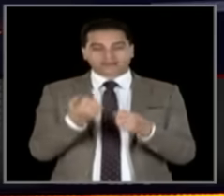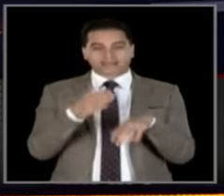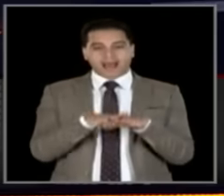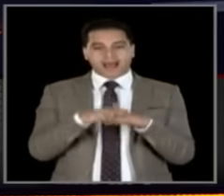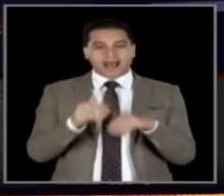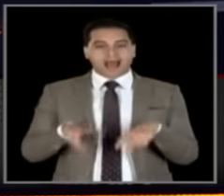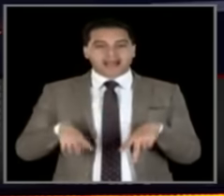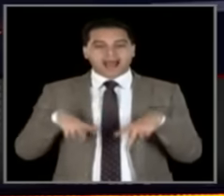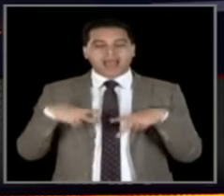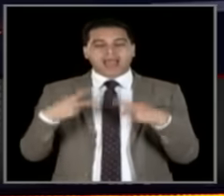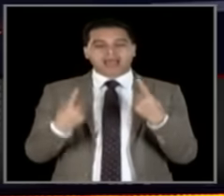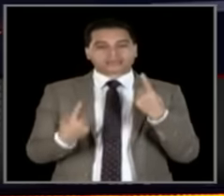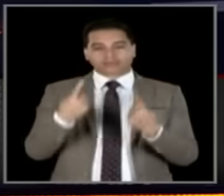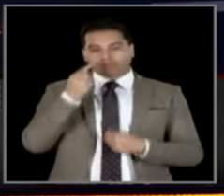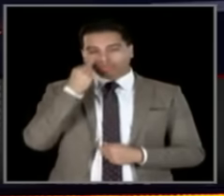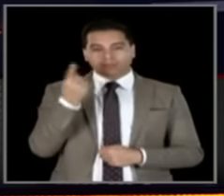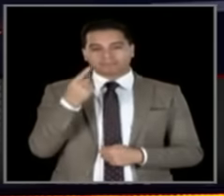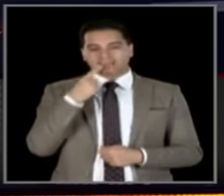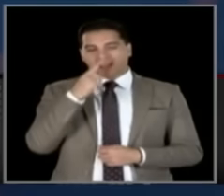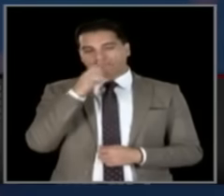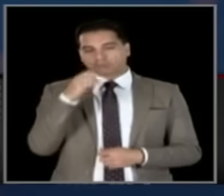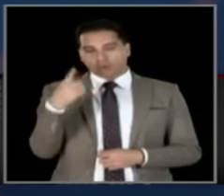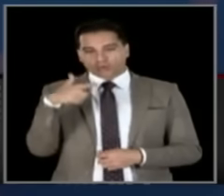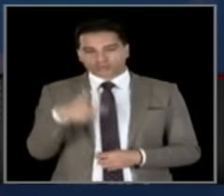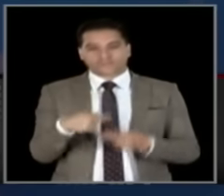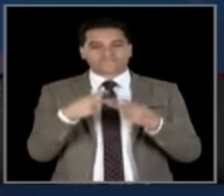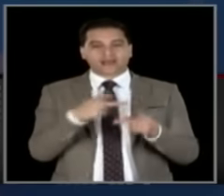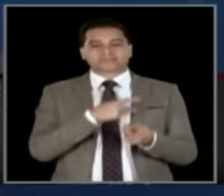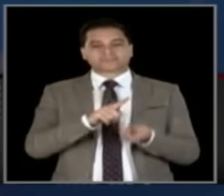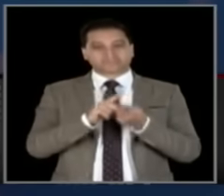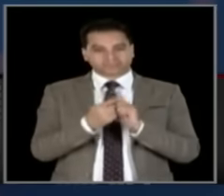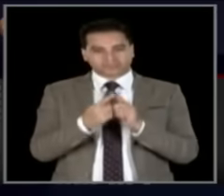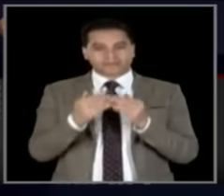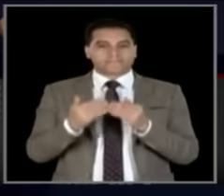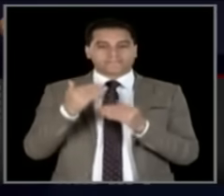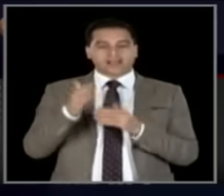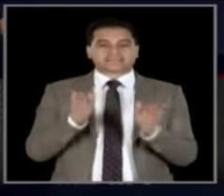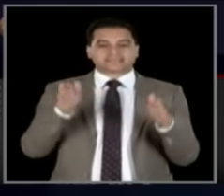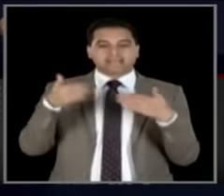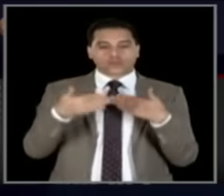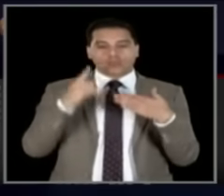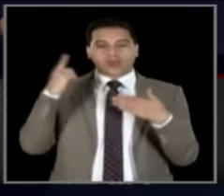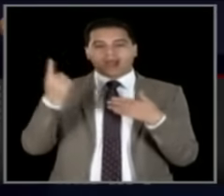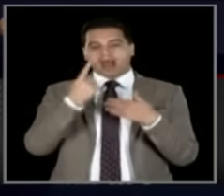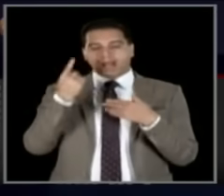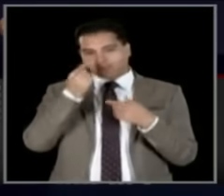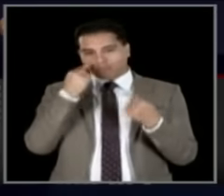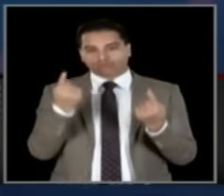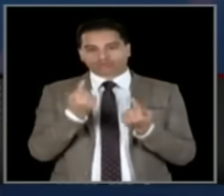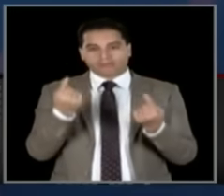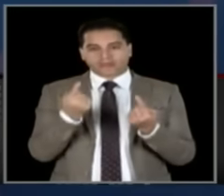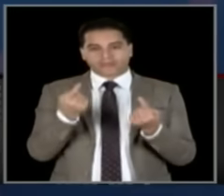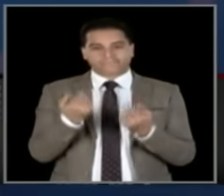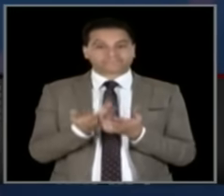البرية. سنة 1961 اتغير الاسم وبقى الصندوق العالمي للطبيعة.